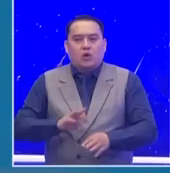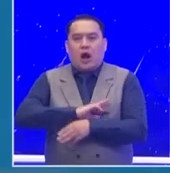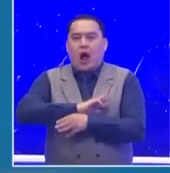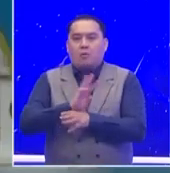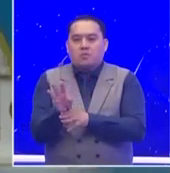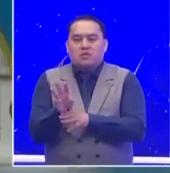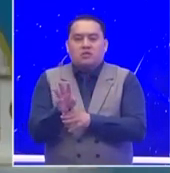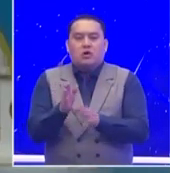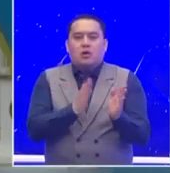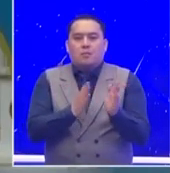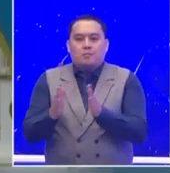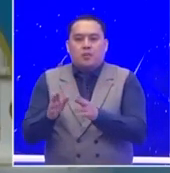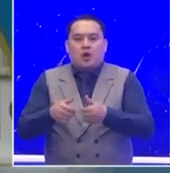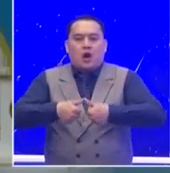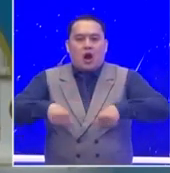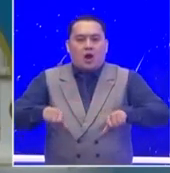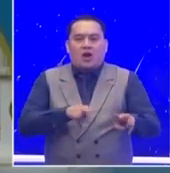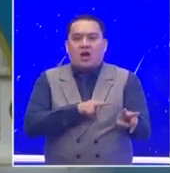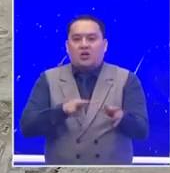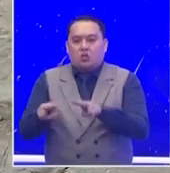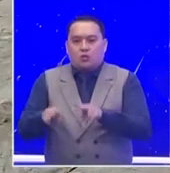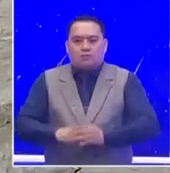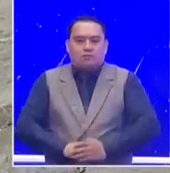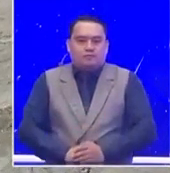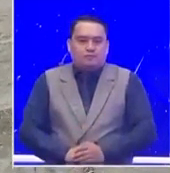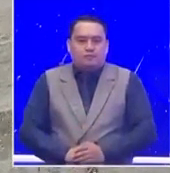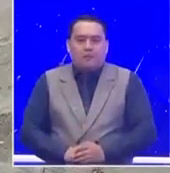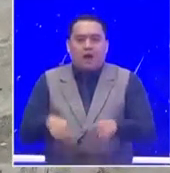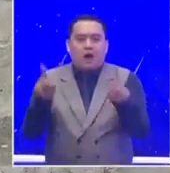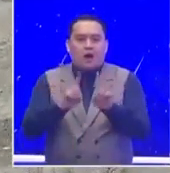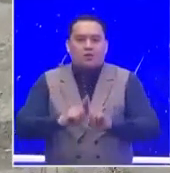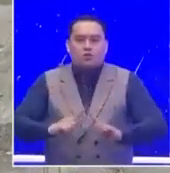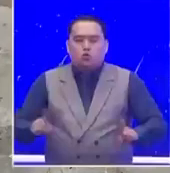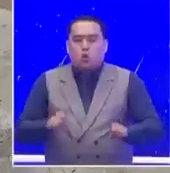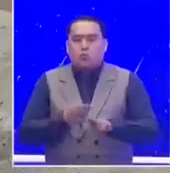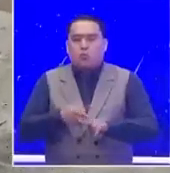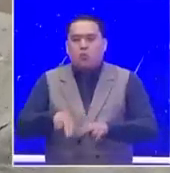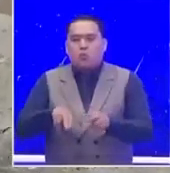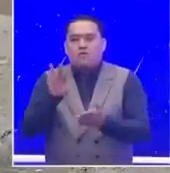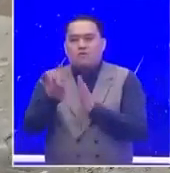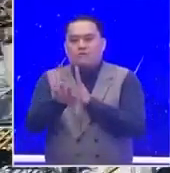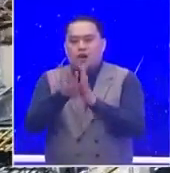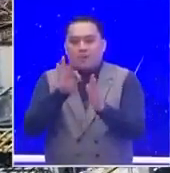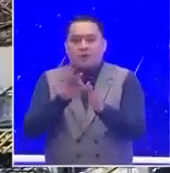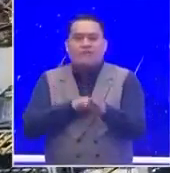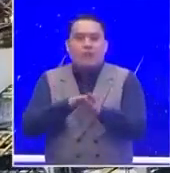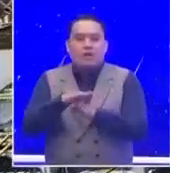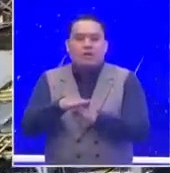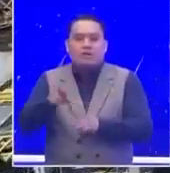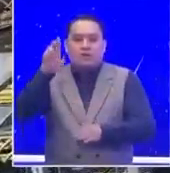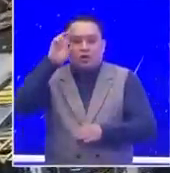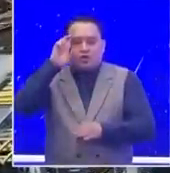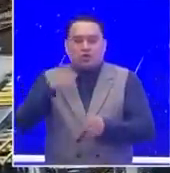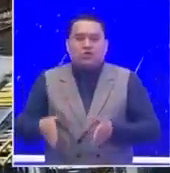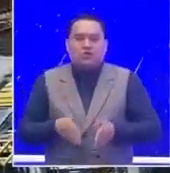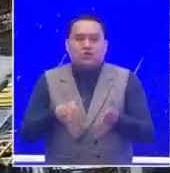обеспечить соответствующий надзор и контроль в регионах. Особую ставку глава государства сделал на реализацию дорожной карты